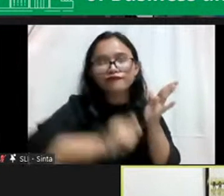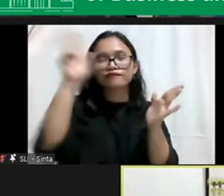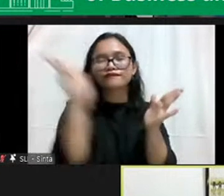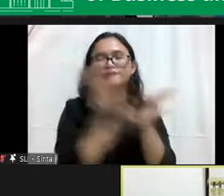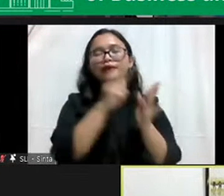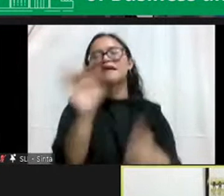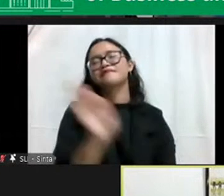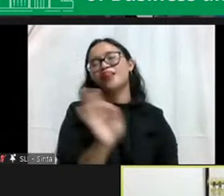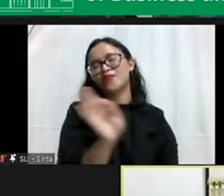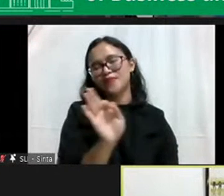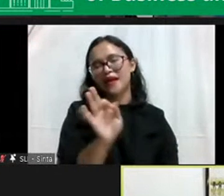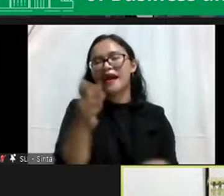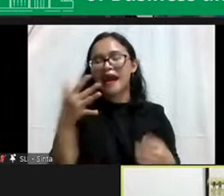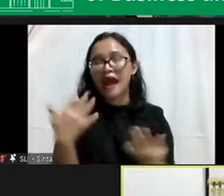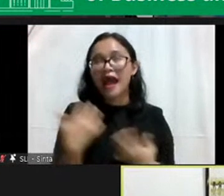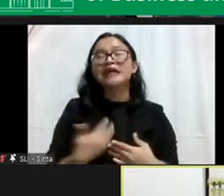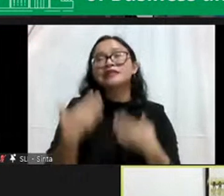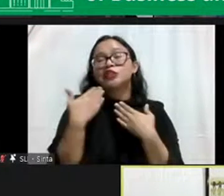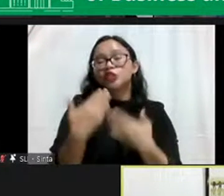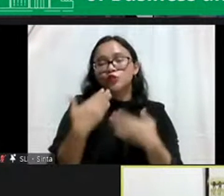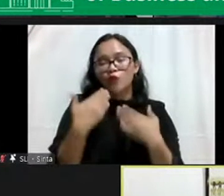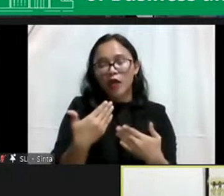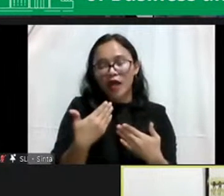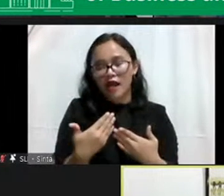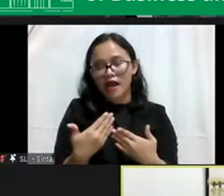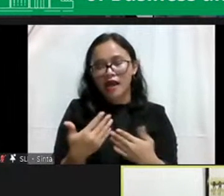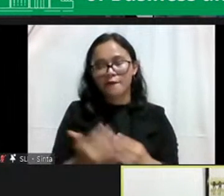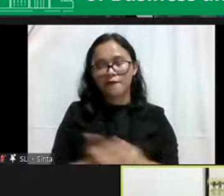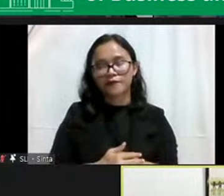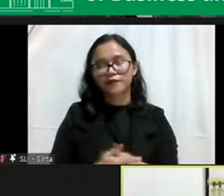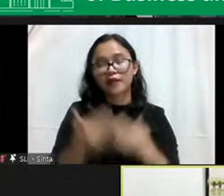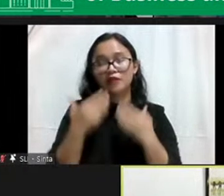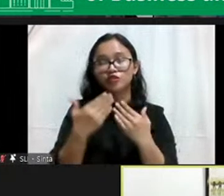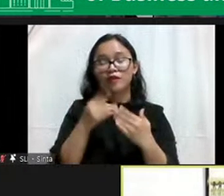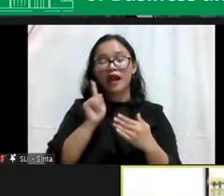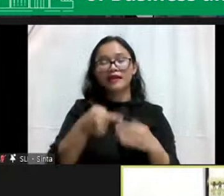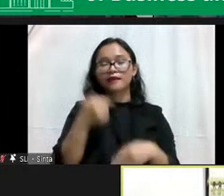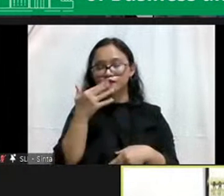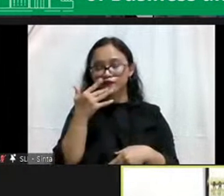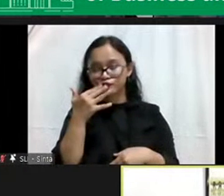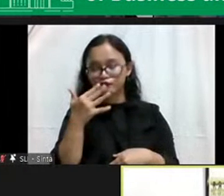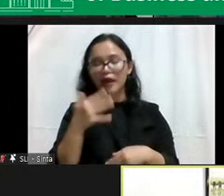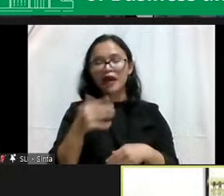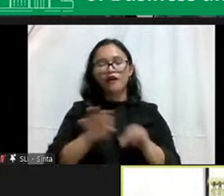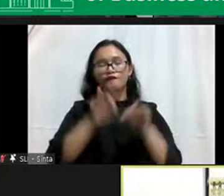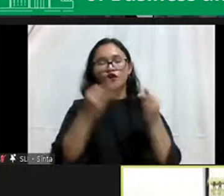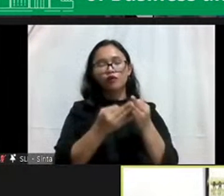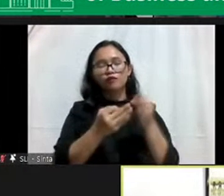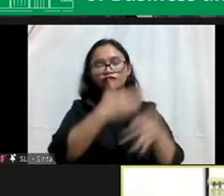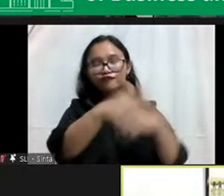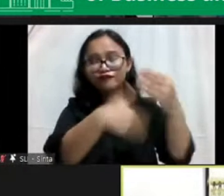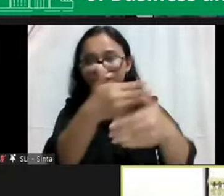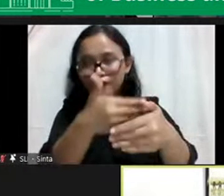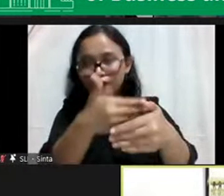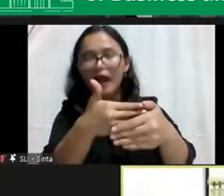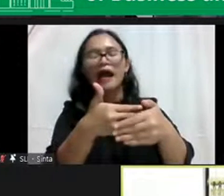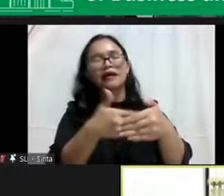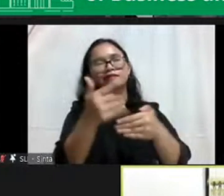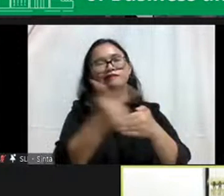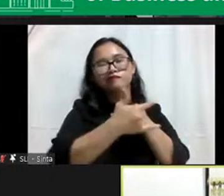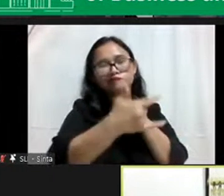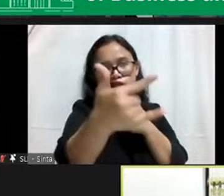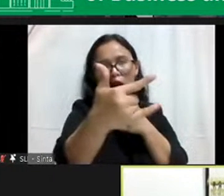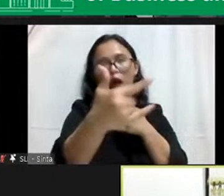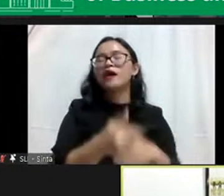Semoga dengan adanya mekanisme eh sustainable rise forum gitu ya ini akan menjadi tempat untuk kemudian